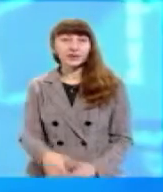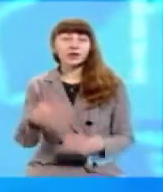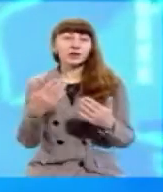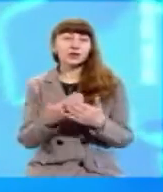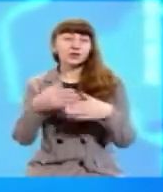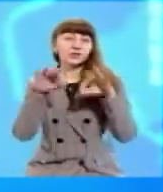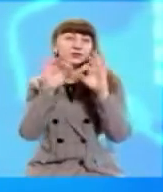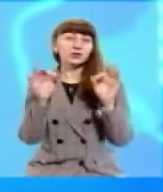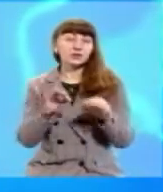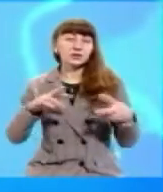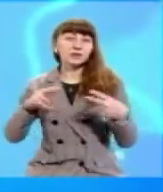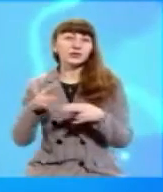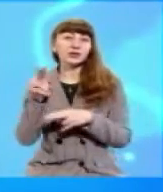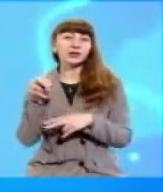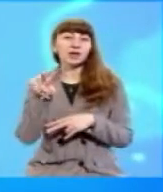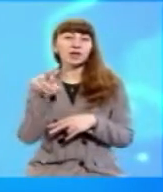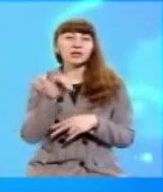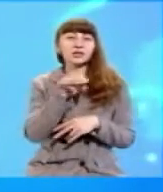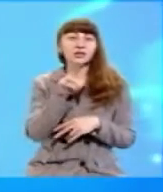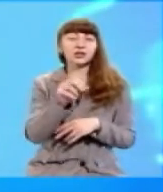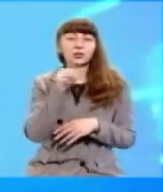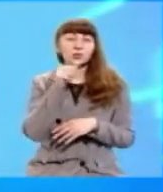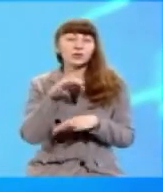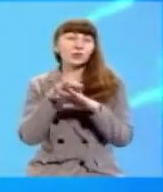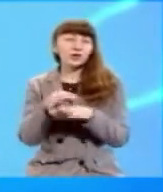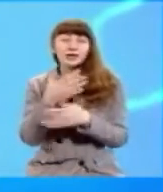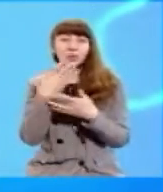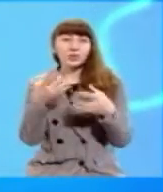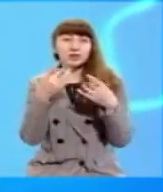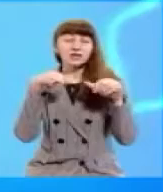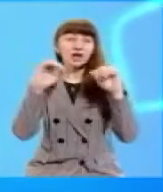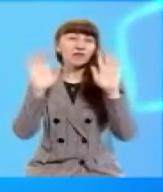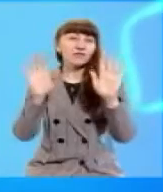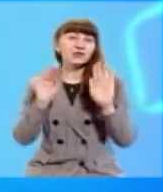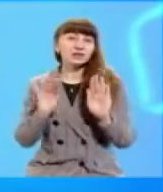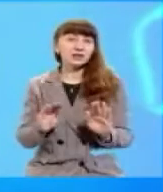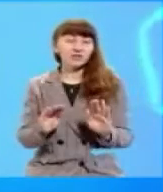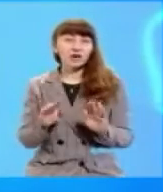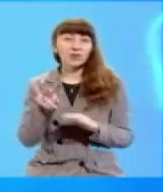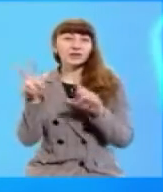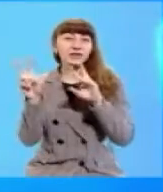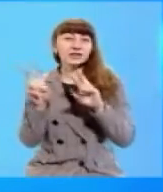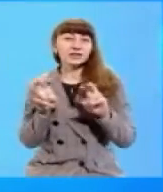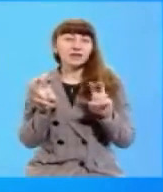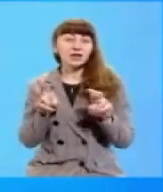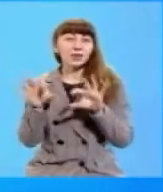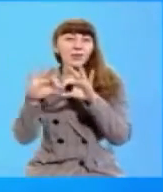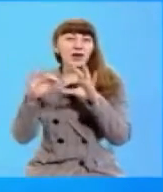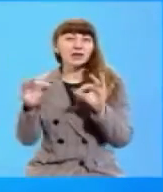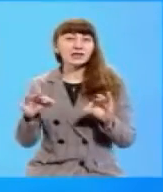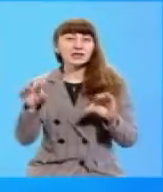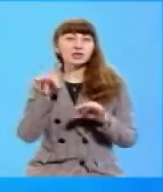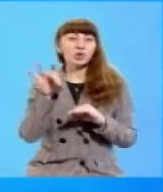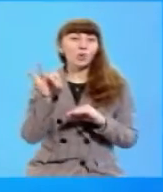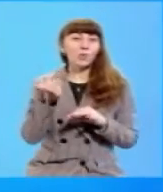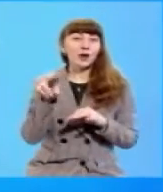Современное искусство на смену классики. В Кустанае проходит необычная выставка под названием «Листопад». На ней представлены более 60